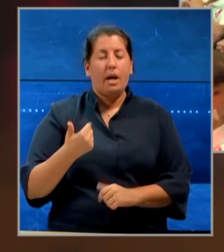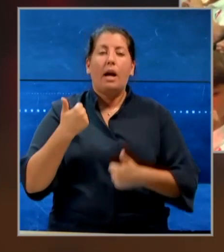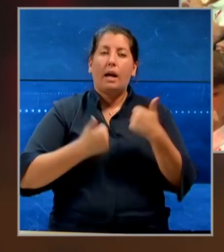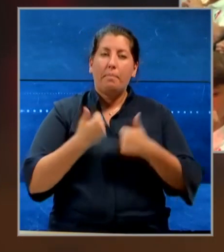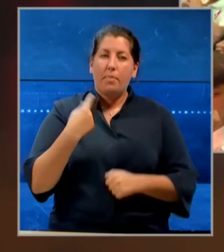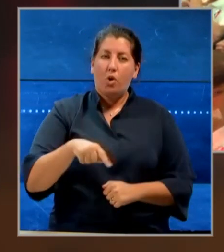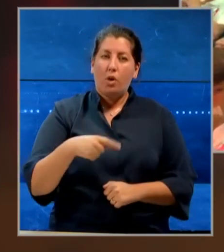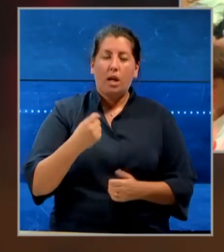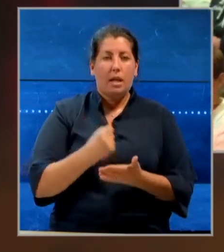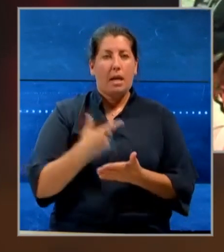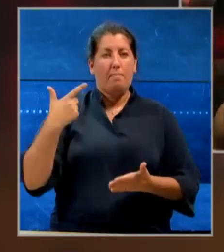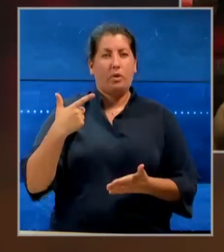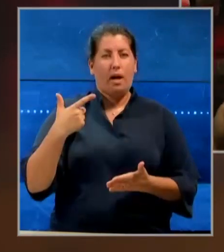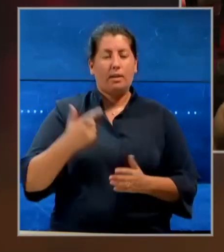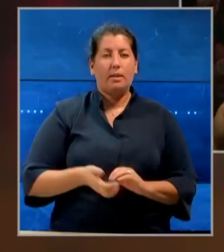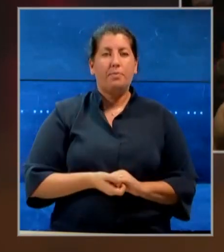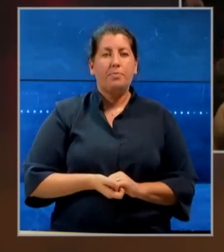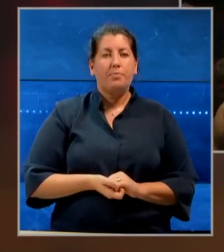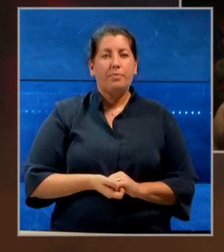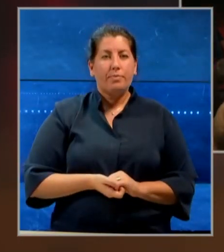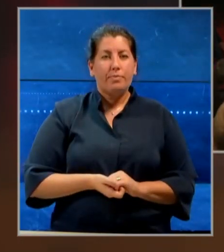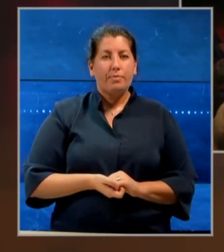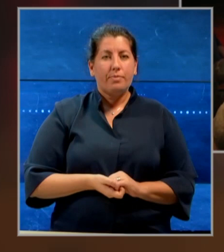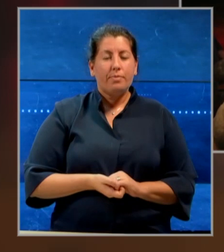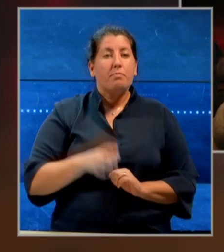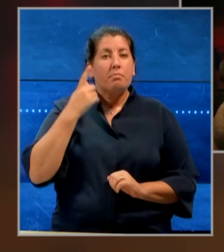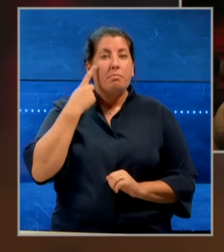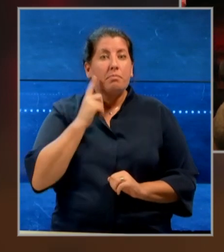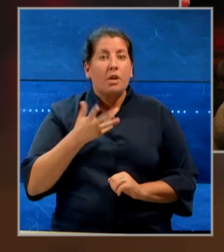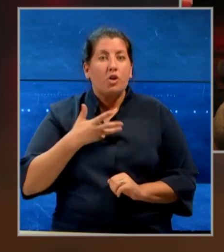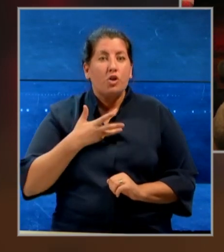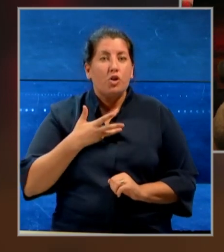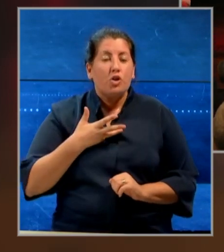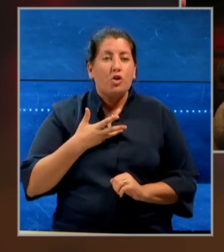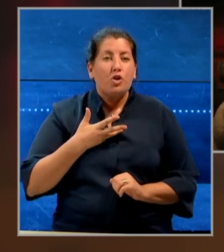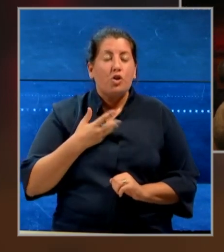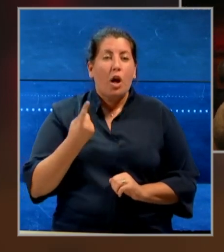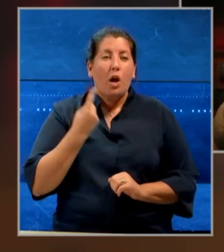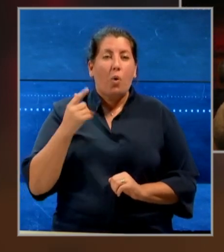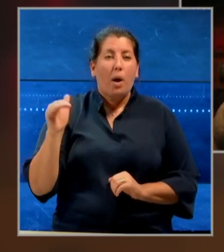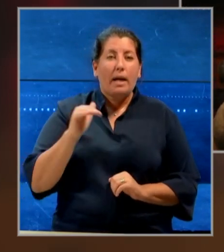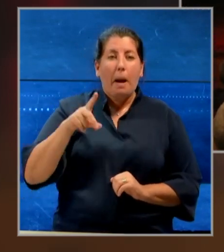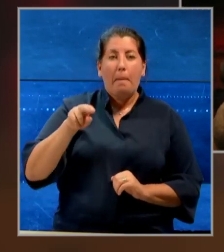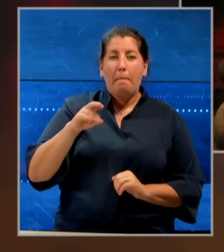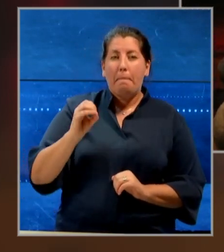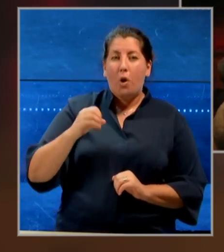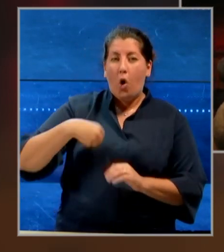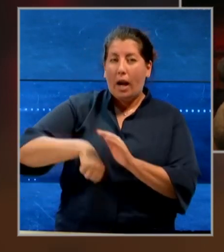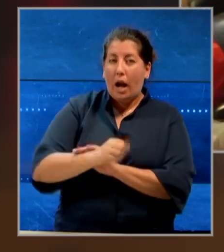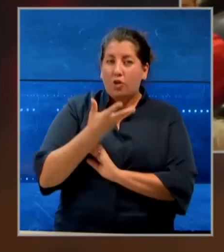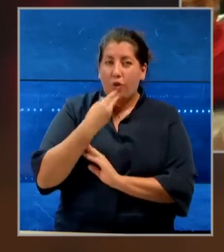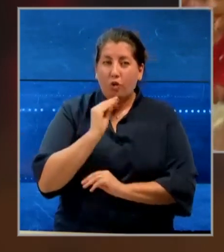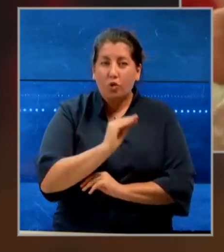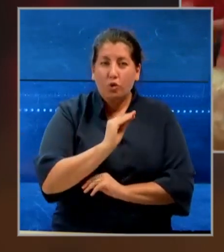importanti. Grazie Marica, non so se c'è qualche ragazzino anche della Procalcio, se vuoi fare una domanda? Ecco. Una domanda, dai. Allora, una domanda, intanto come ti chiami? Procalcio. Mi